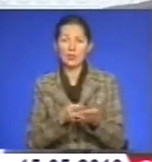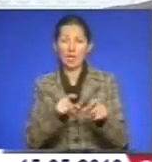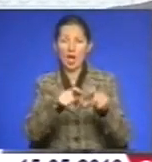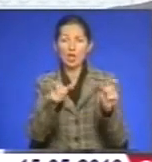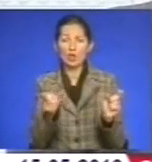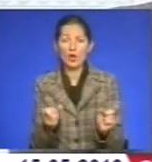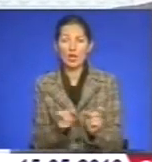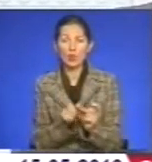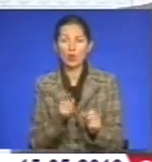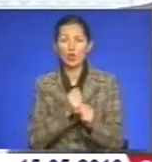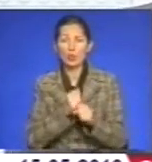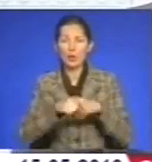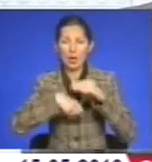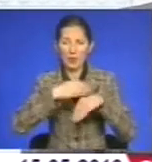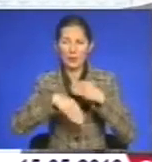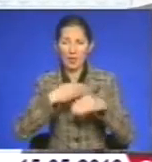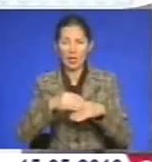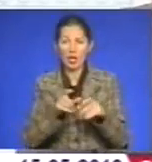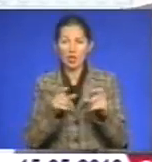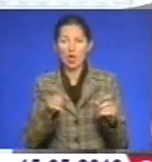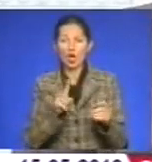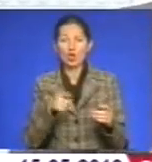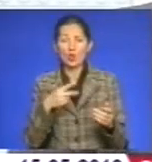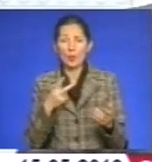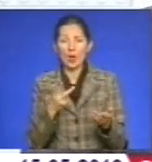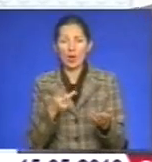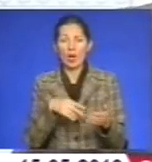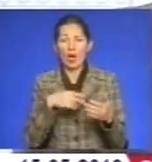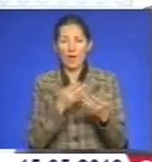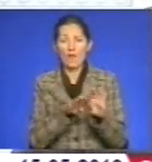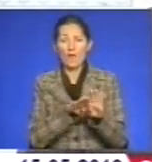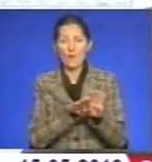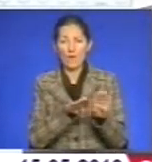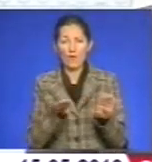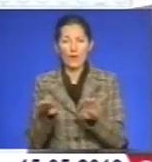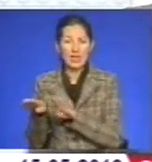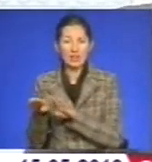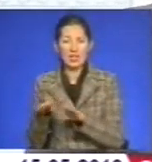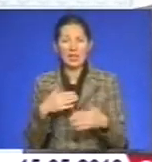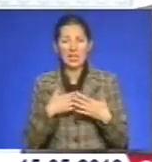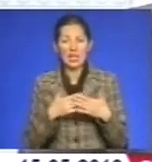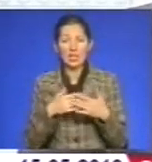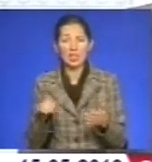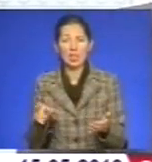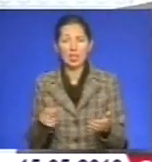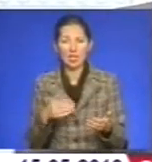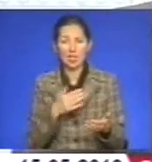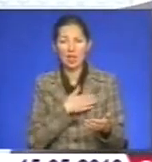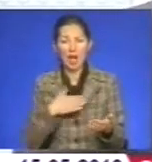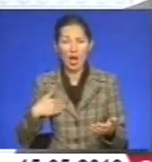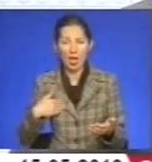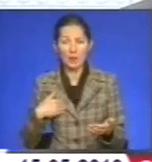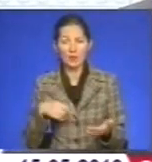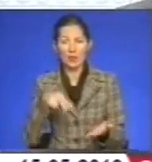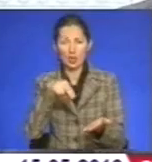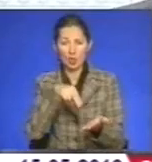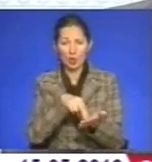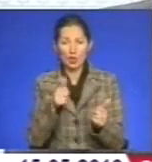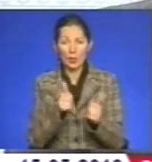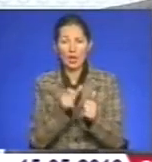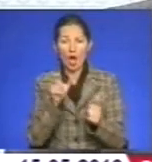зробити свірток з чогось, щоб випрямити дихальні шляхи. Стаючи біля людини, ми починаємо робити, так як я